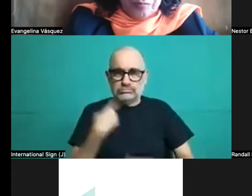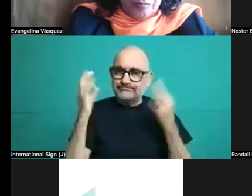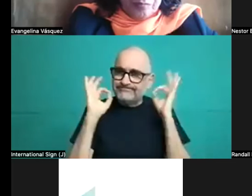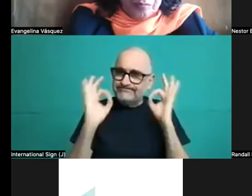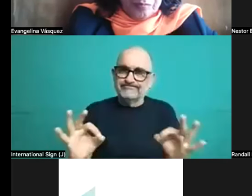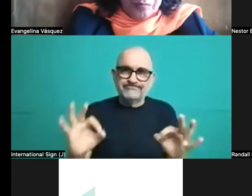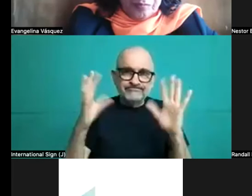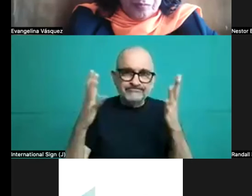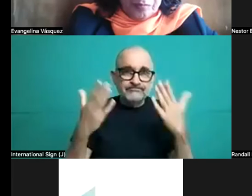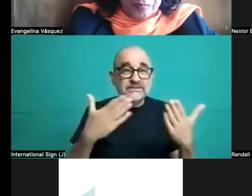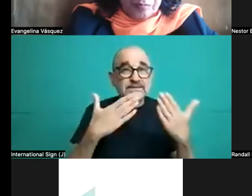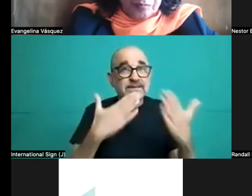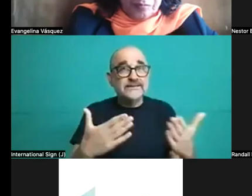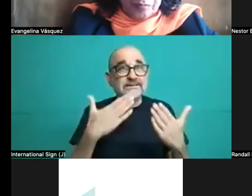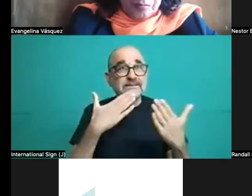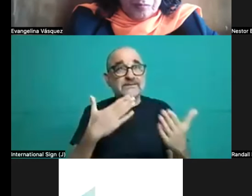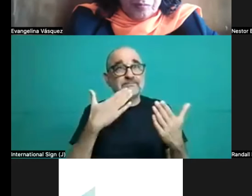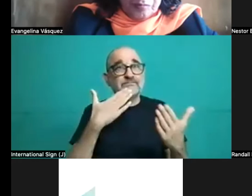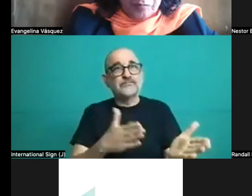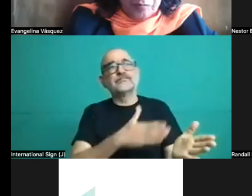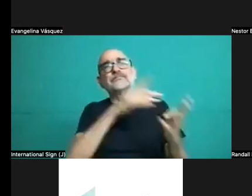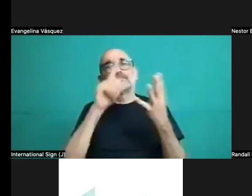Docteur Orsini.